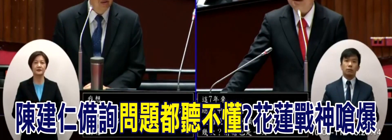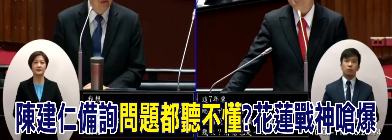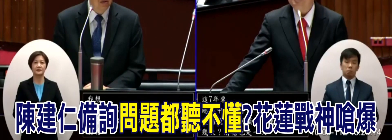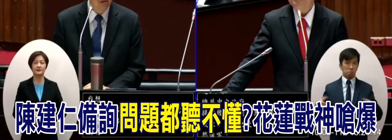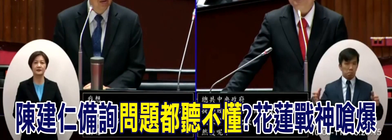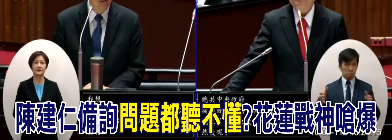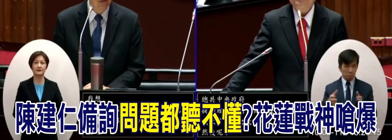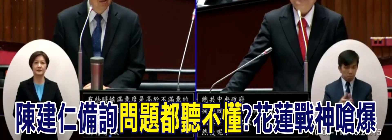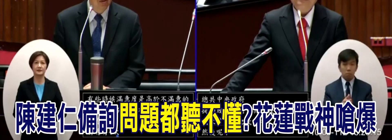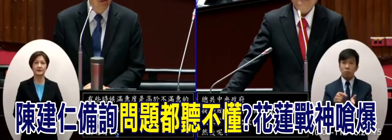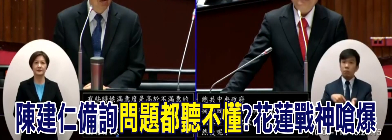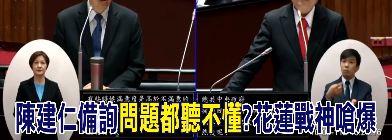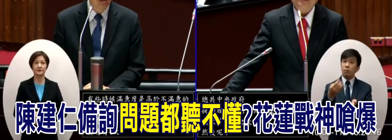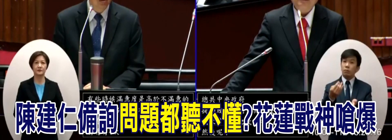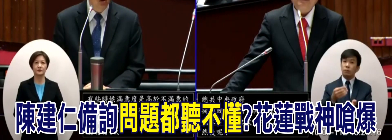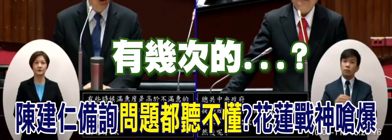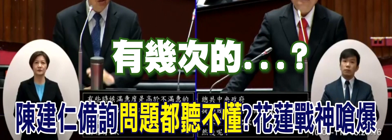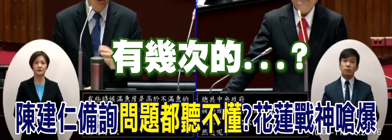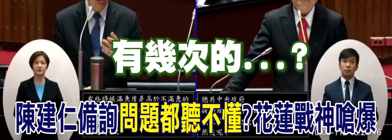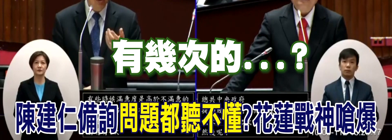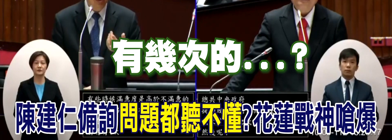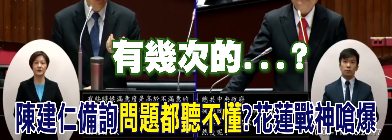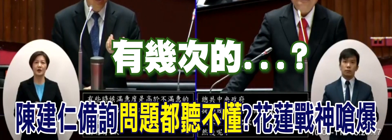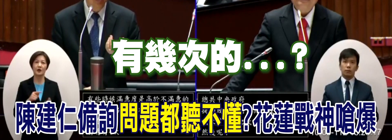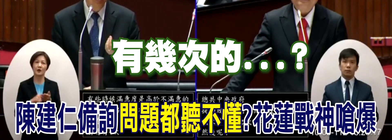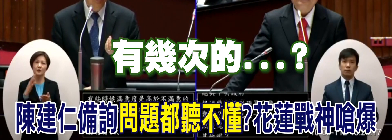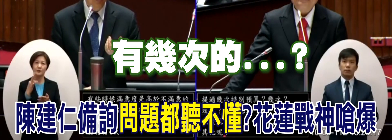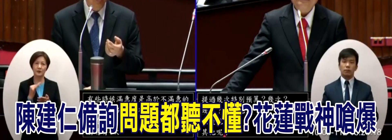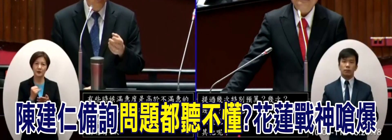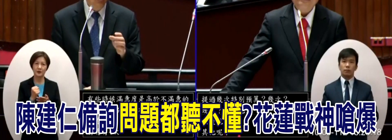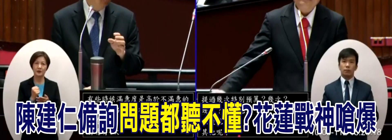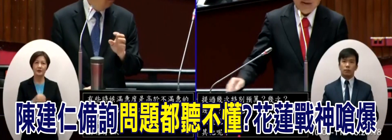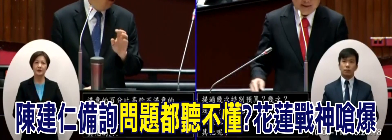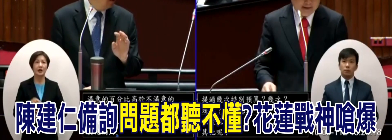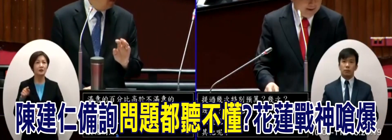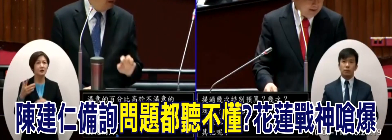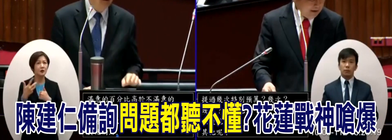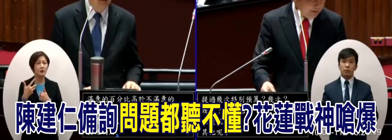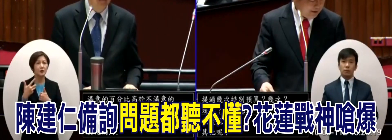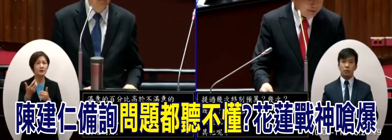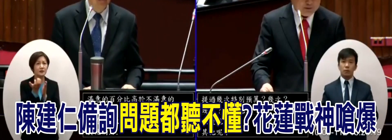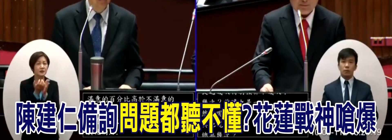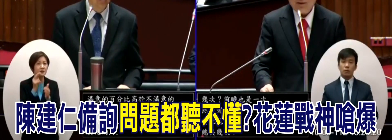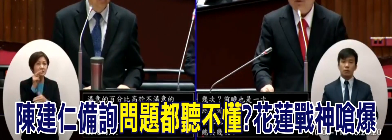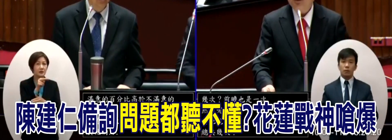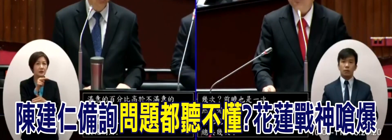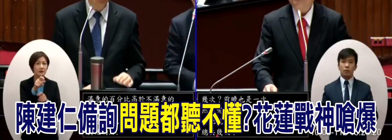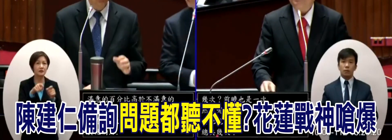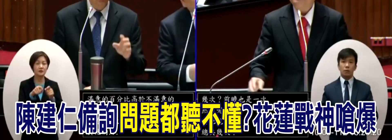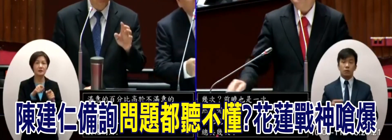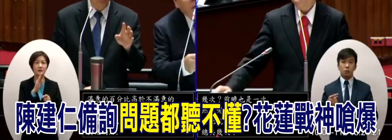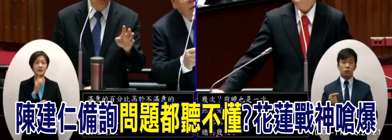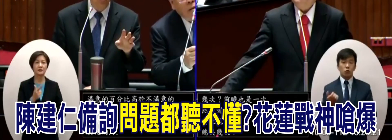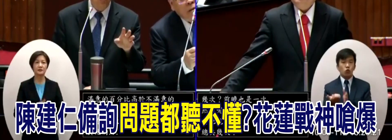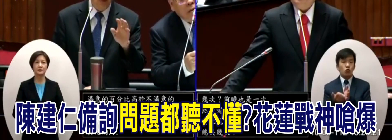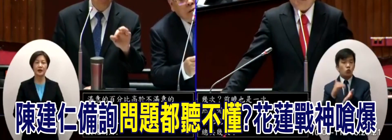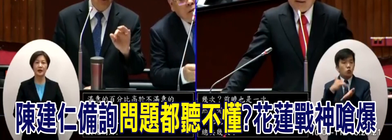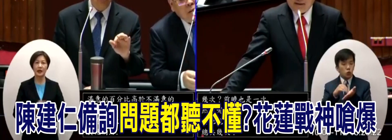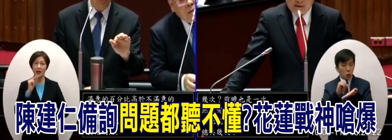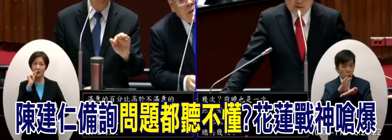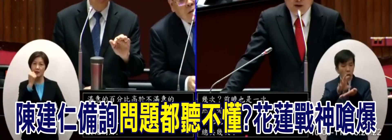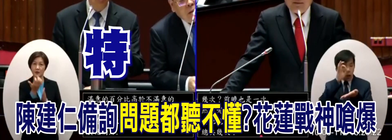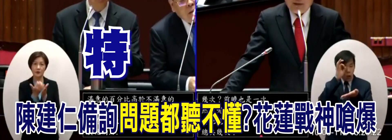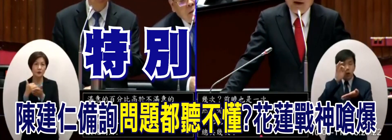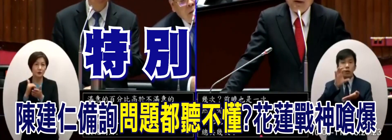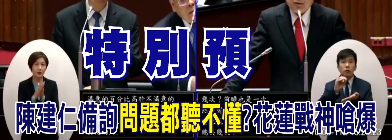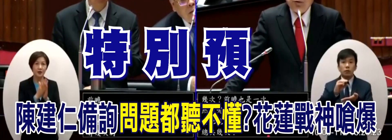总共几次？ 有几次的？您的问题是前瞻吗？ 监察报告、预算报告都没有看 吗？你是特别预算还是